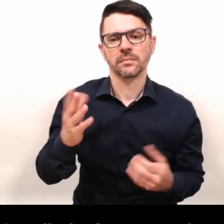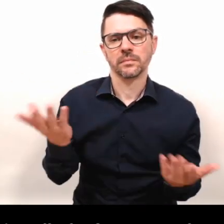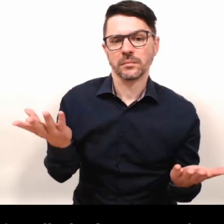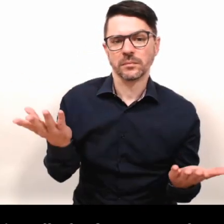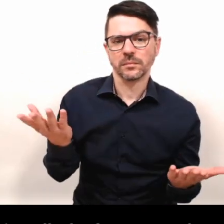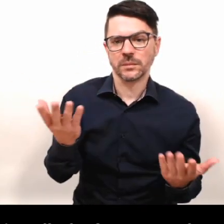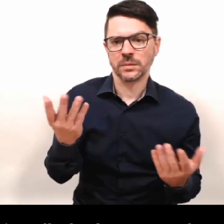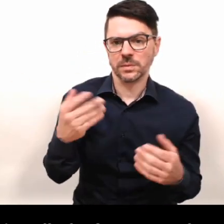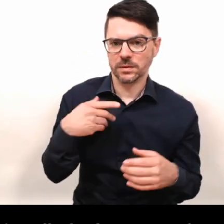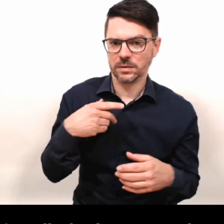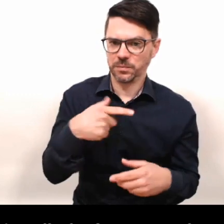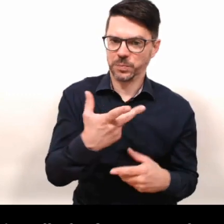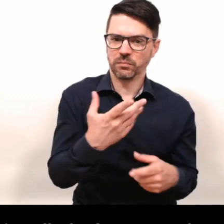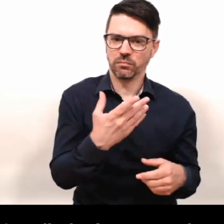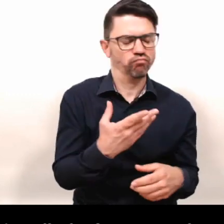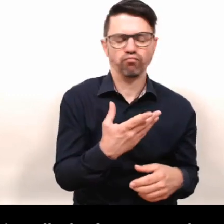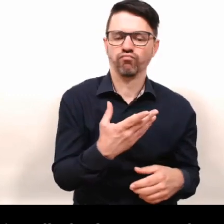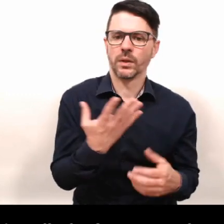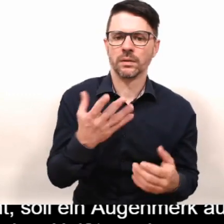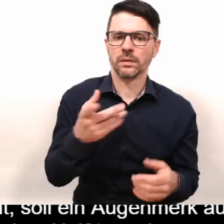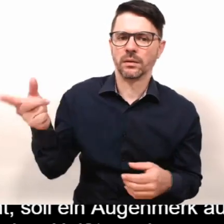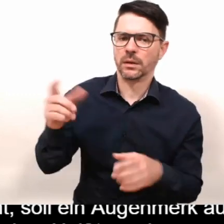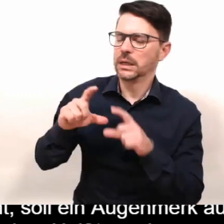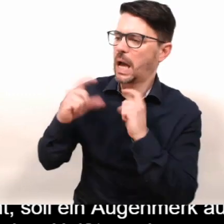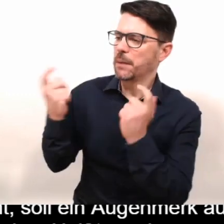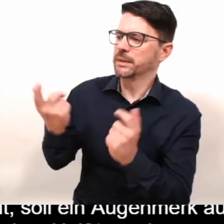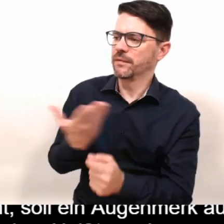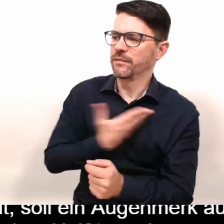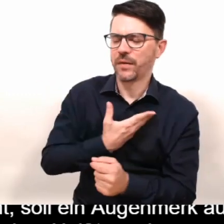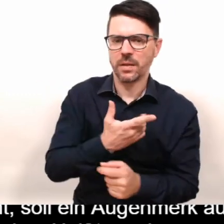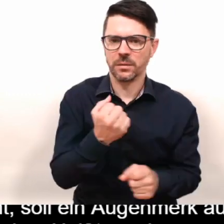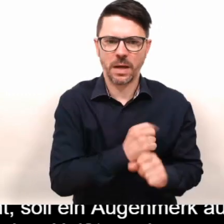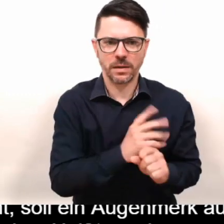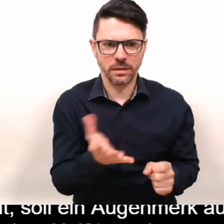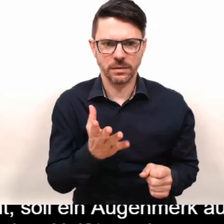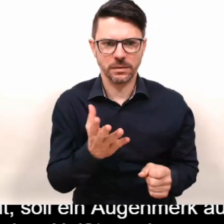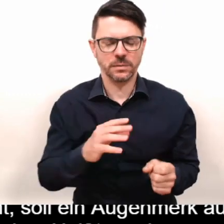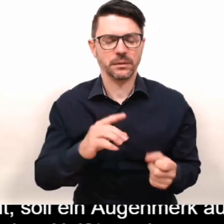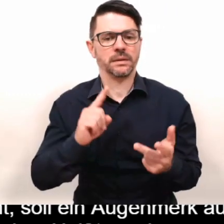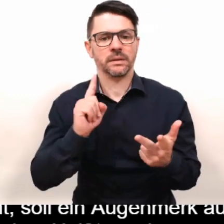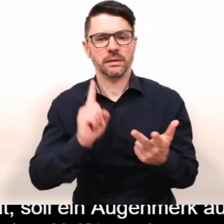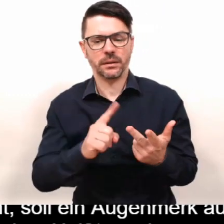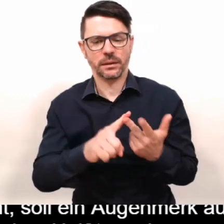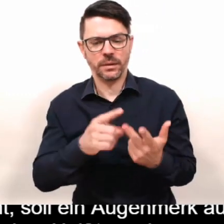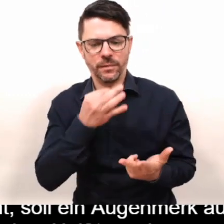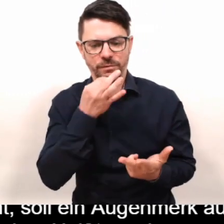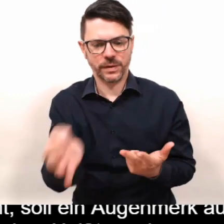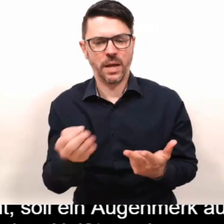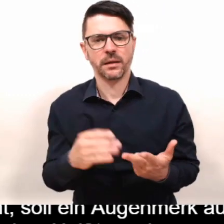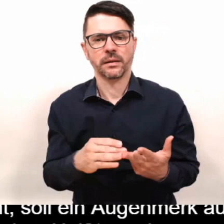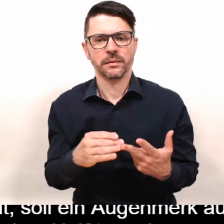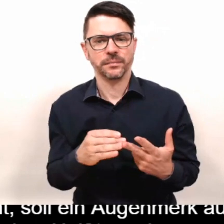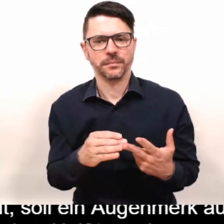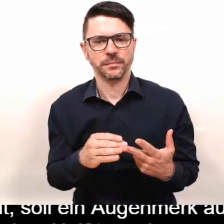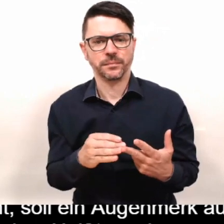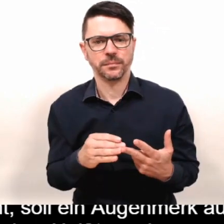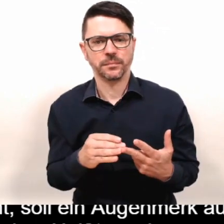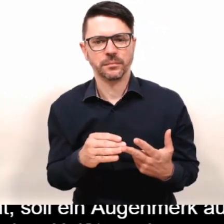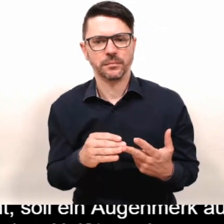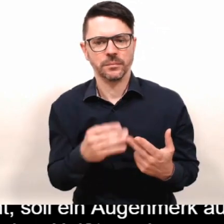gehen Sie da um? Mit Seehofer muss der Söder daran und dem mal ins Gewissen reden. Und die dritte Frage ist